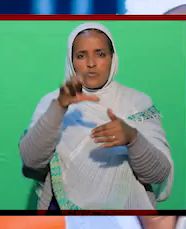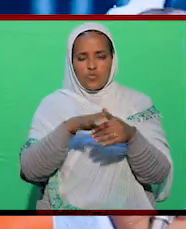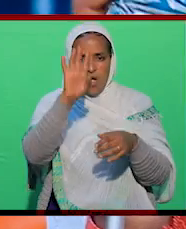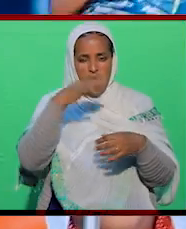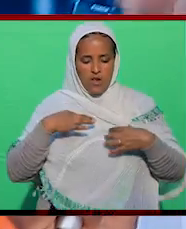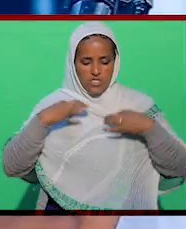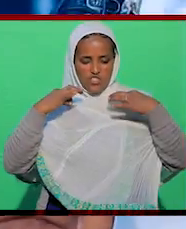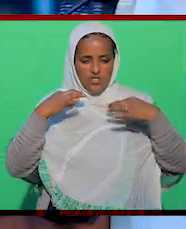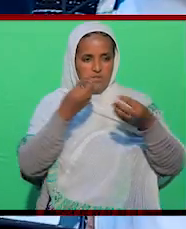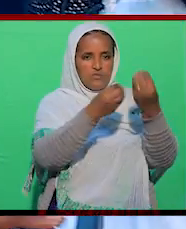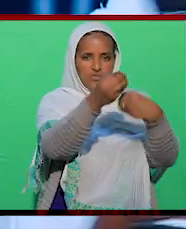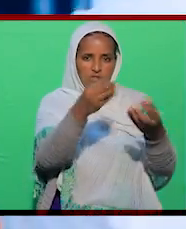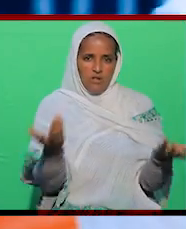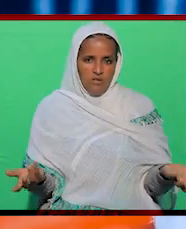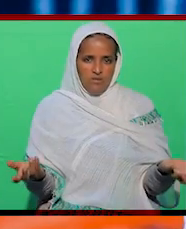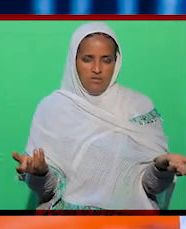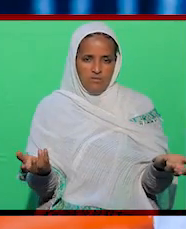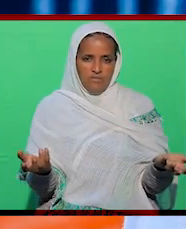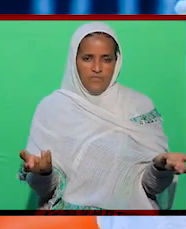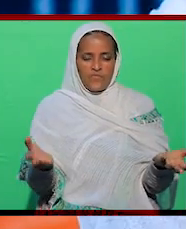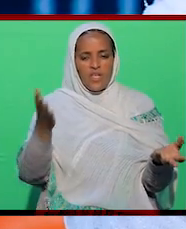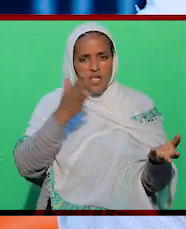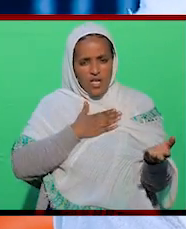ተብሎ 2500 ብር አንድ ቲሸርት ይሸጣል።